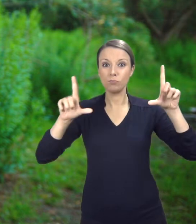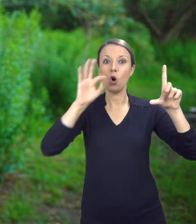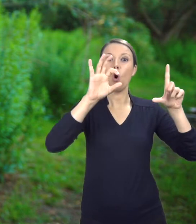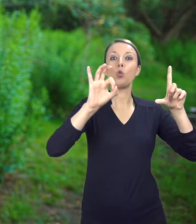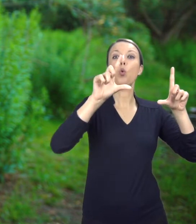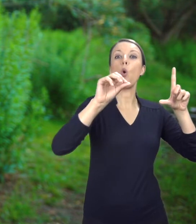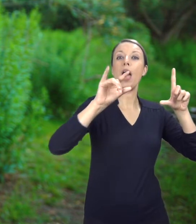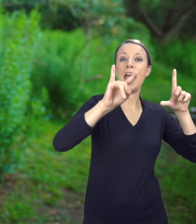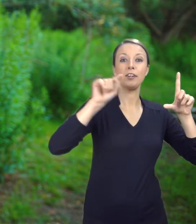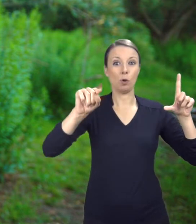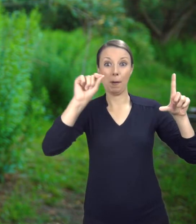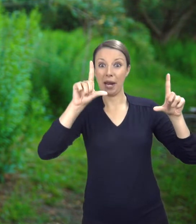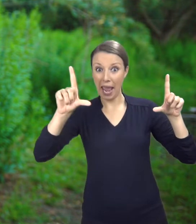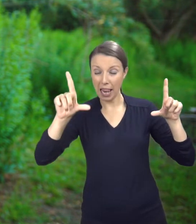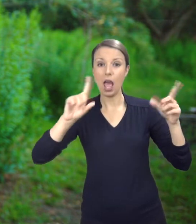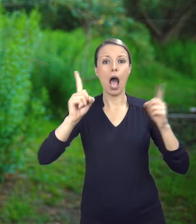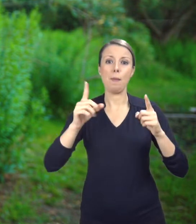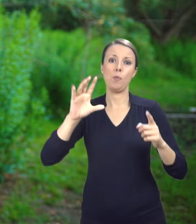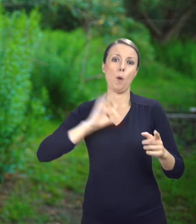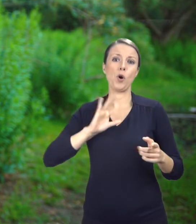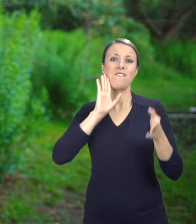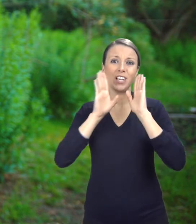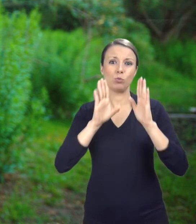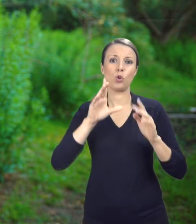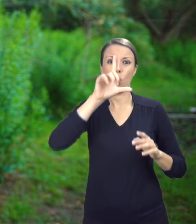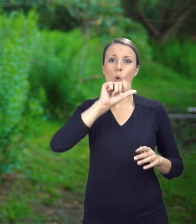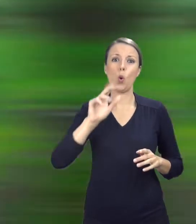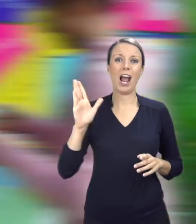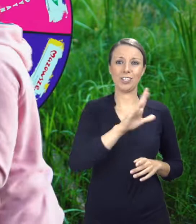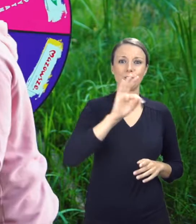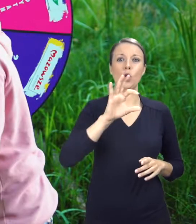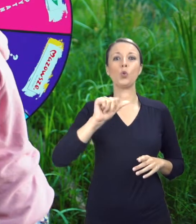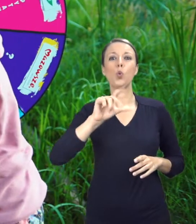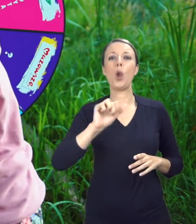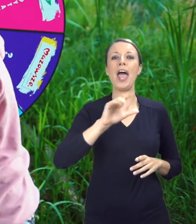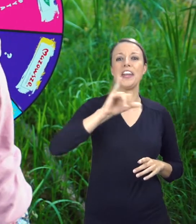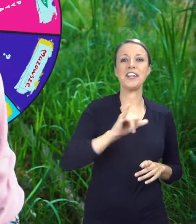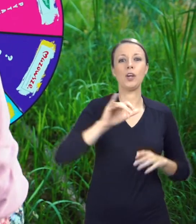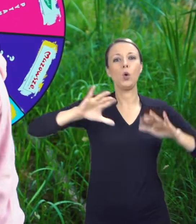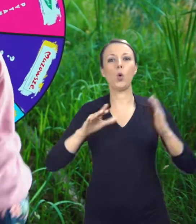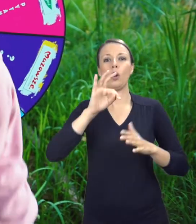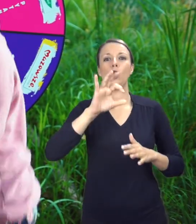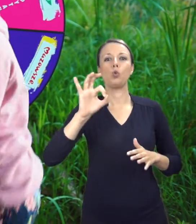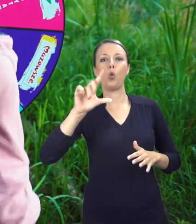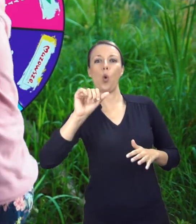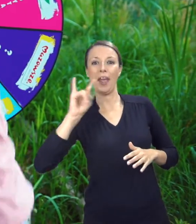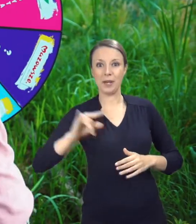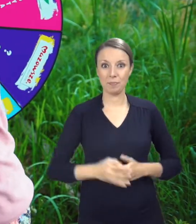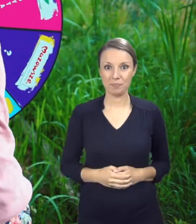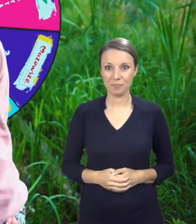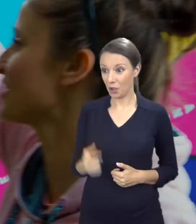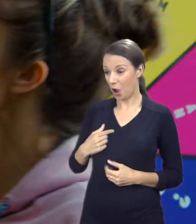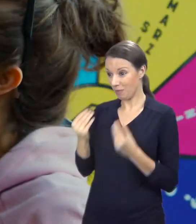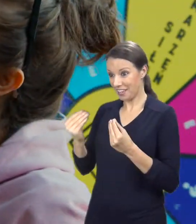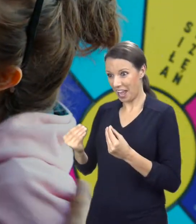www.tulej.pl lub moją stronę na Facebooku Łukasz Tulej, Tuli. O, ekstra! Tak, prezenty! Ale ja jestem na skuterze, nie mogę